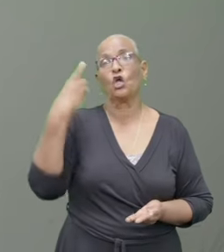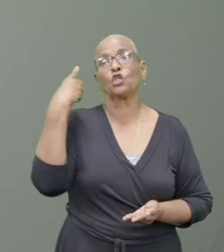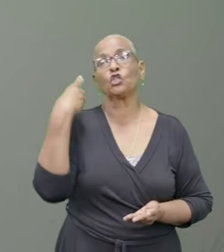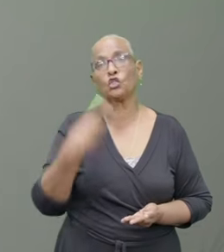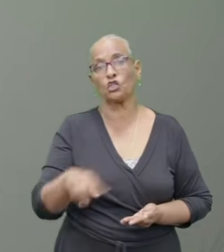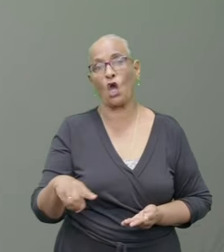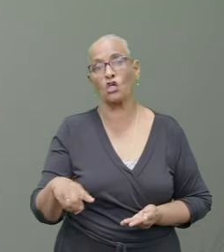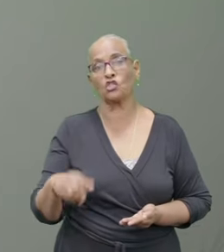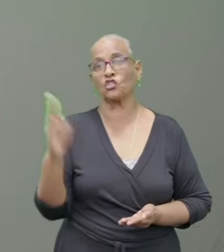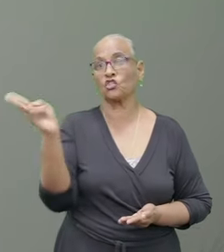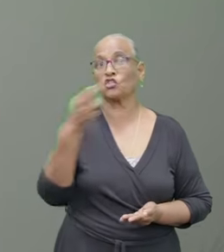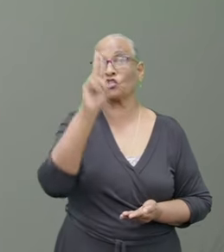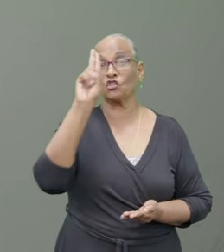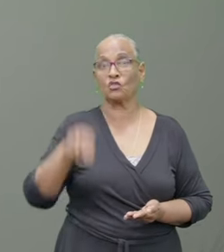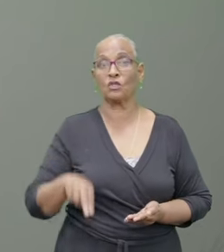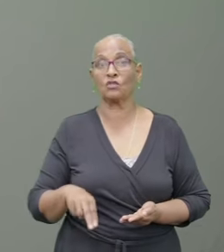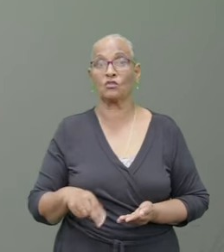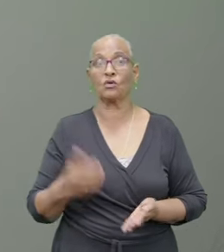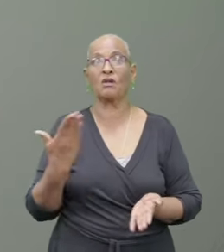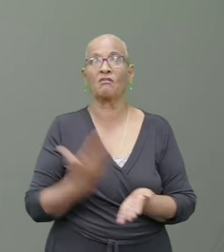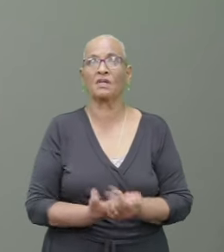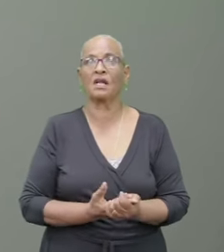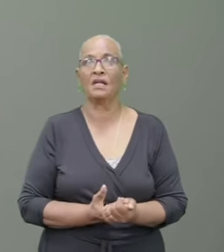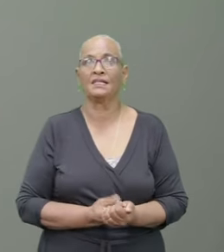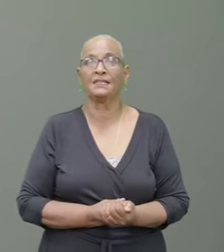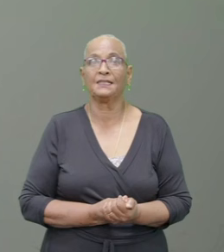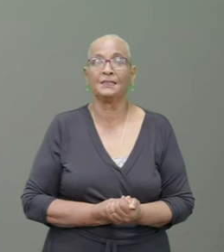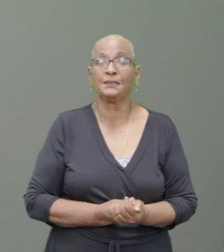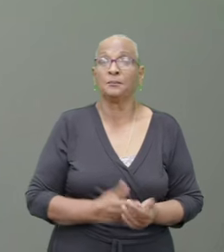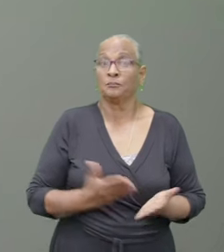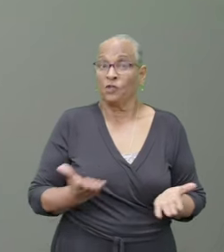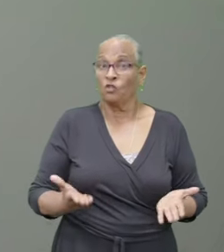$1000 per verklaring.